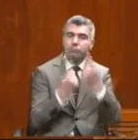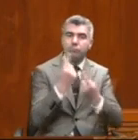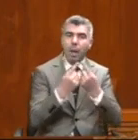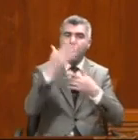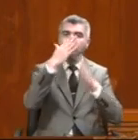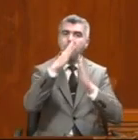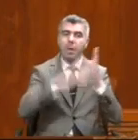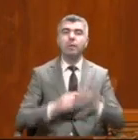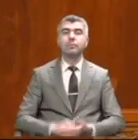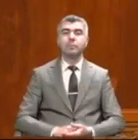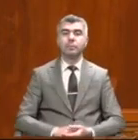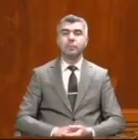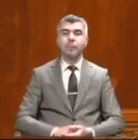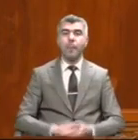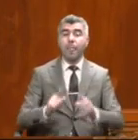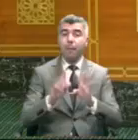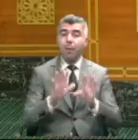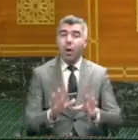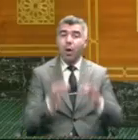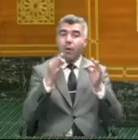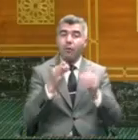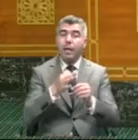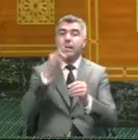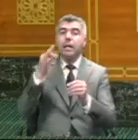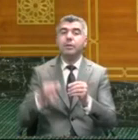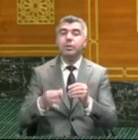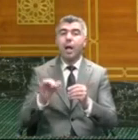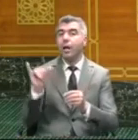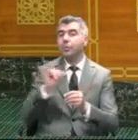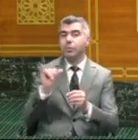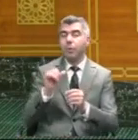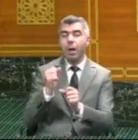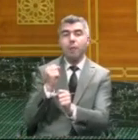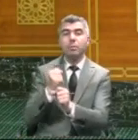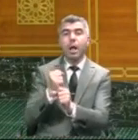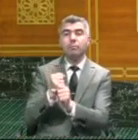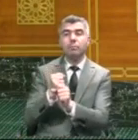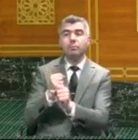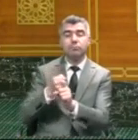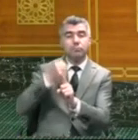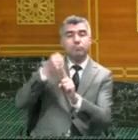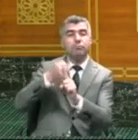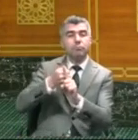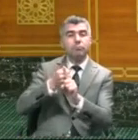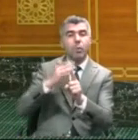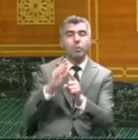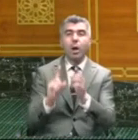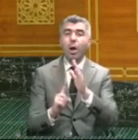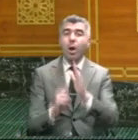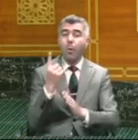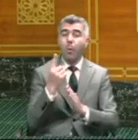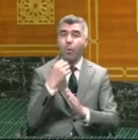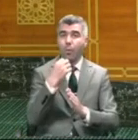هذه المرحله نتيجه شغل وعمل واولا وقبل كل شيء